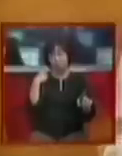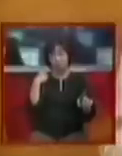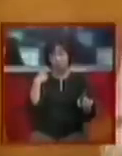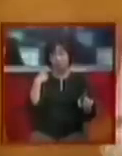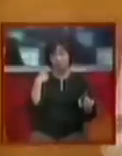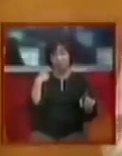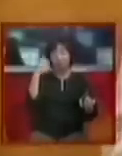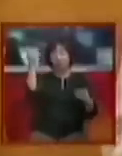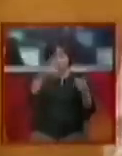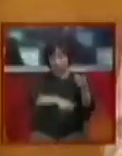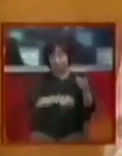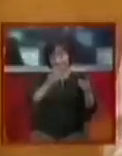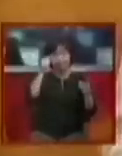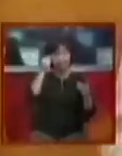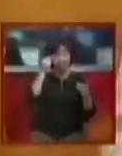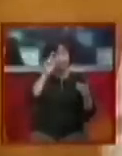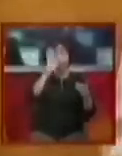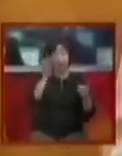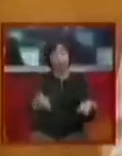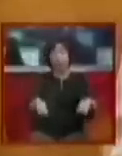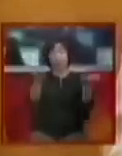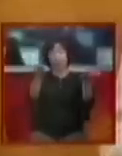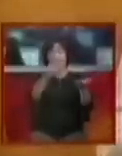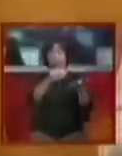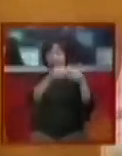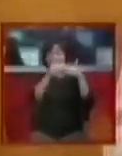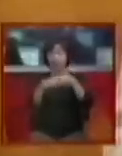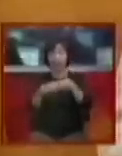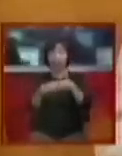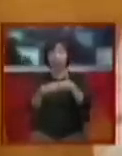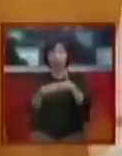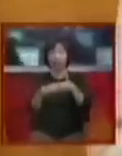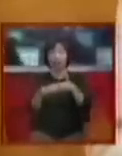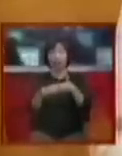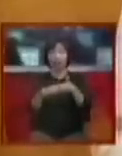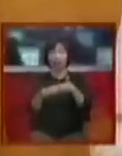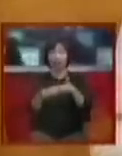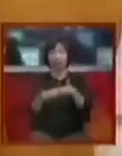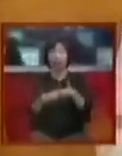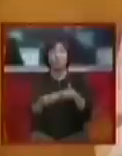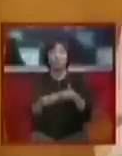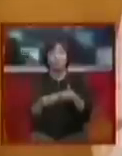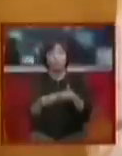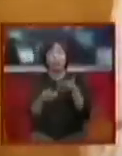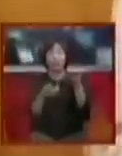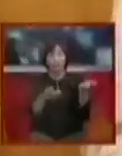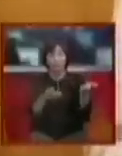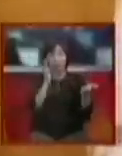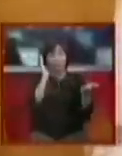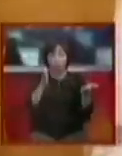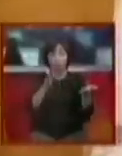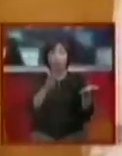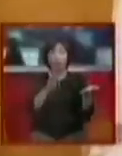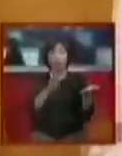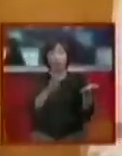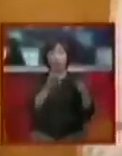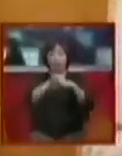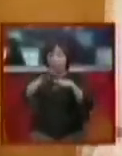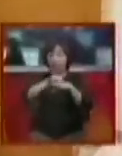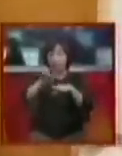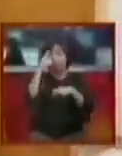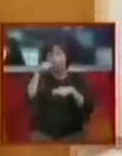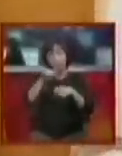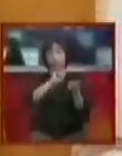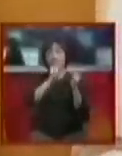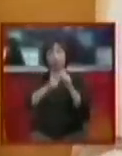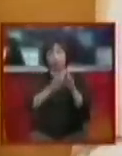pamahalaan, bubuhatin kanila. Gagabayan kanila, sila mismo ang mamumuno tungo sa makabuluhang pagbabago.